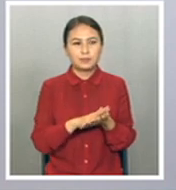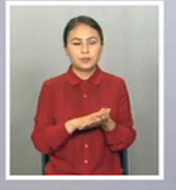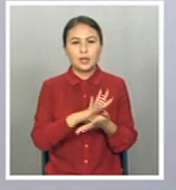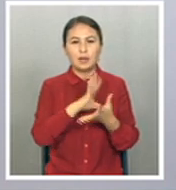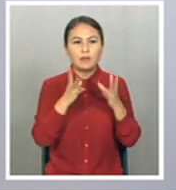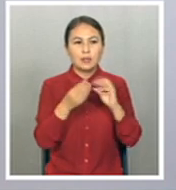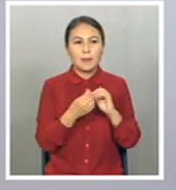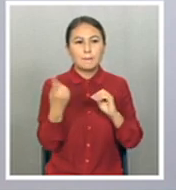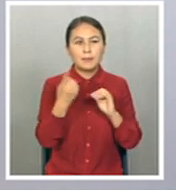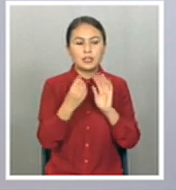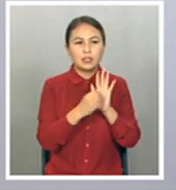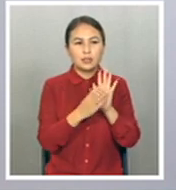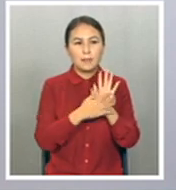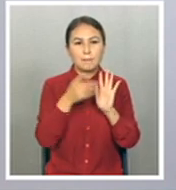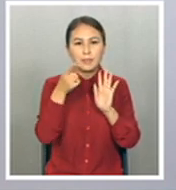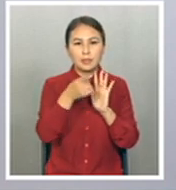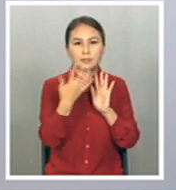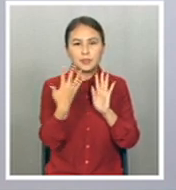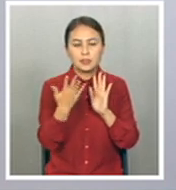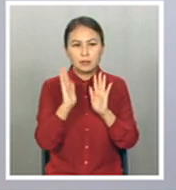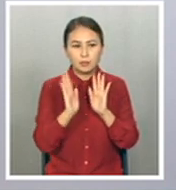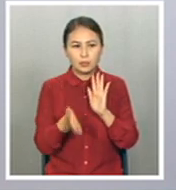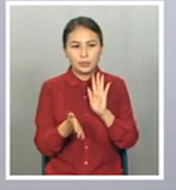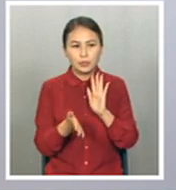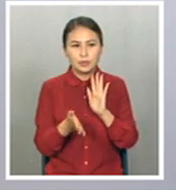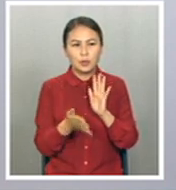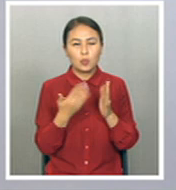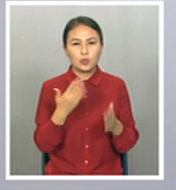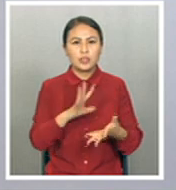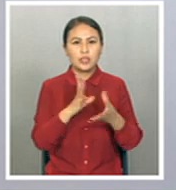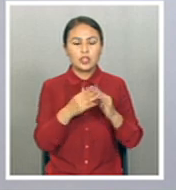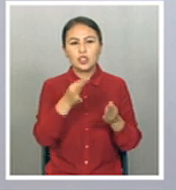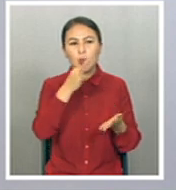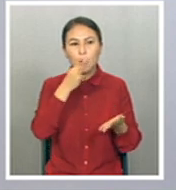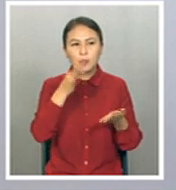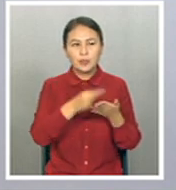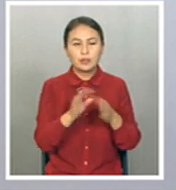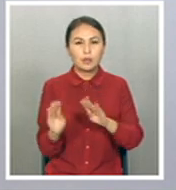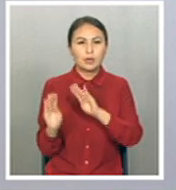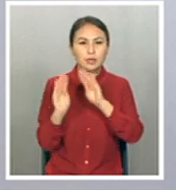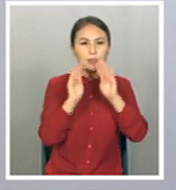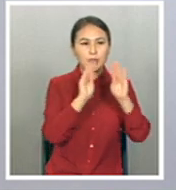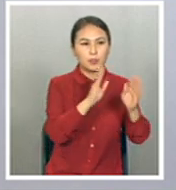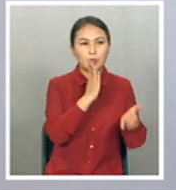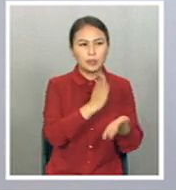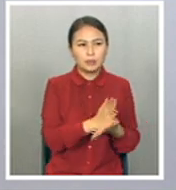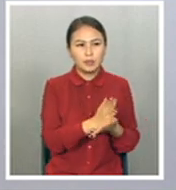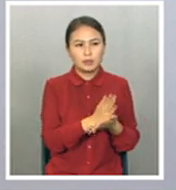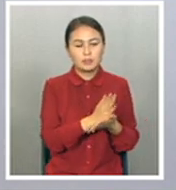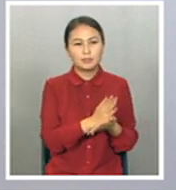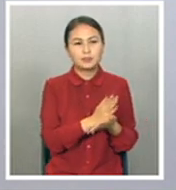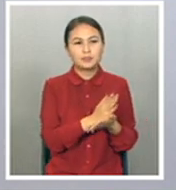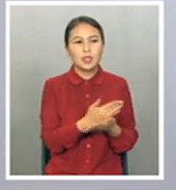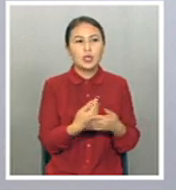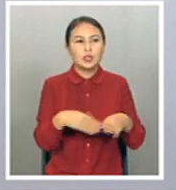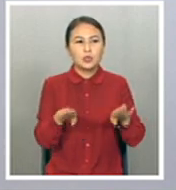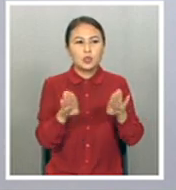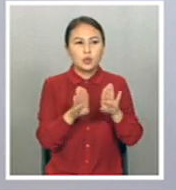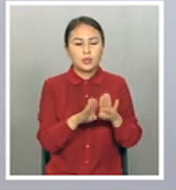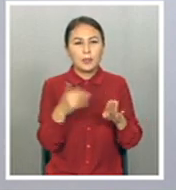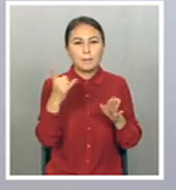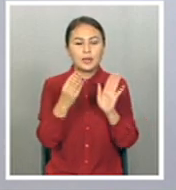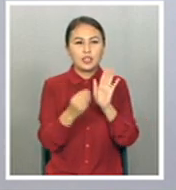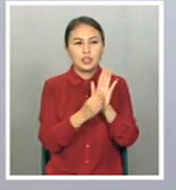бірінші санымыз 1005-ке тең болса, осы жауабымызды орнына апарып қоямыз. Сонда бірінші